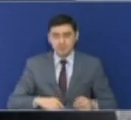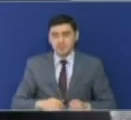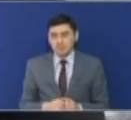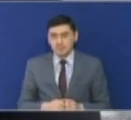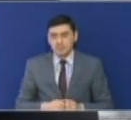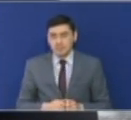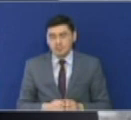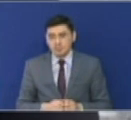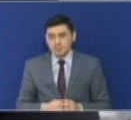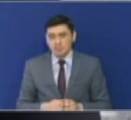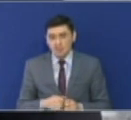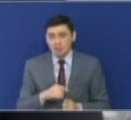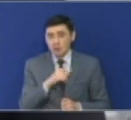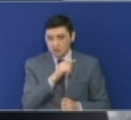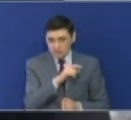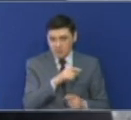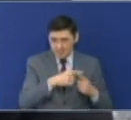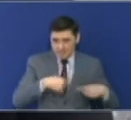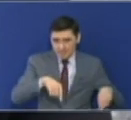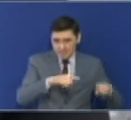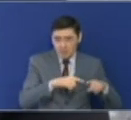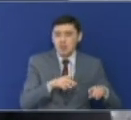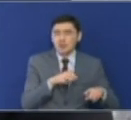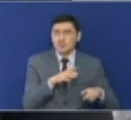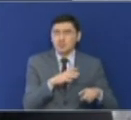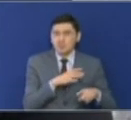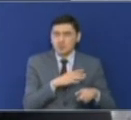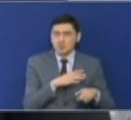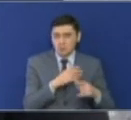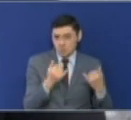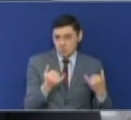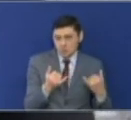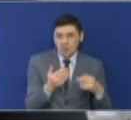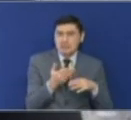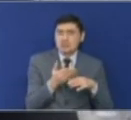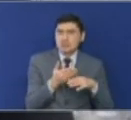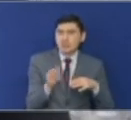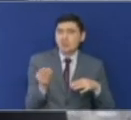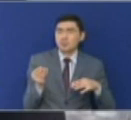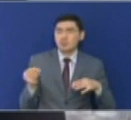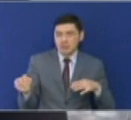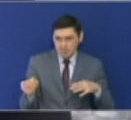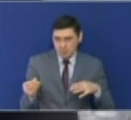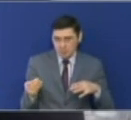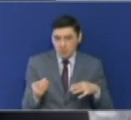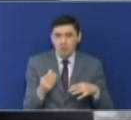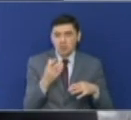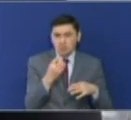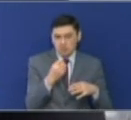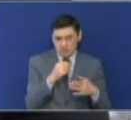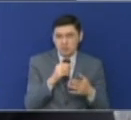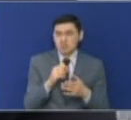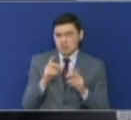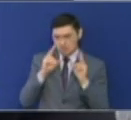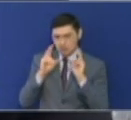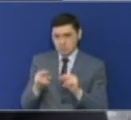значит, абонент внес, сегодня уже успели произвести частичную оплату, а также предоставили гарантийные обязательства